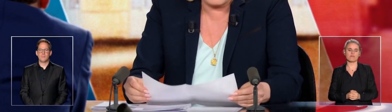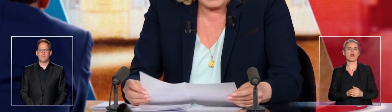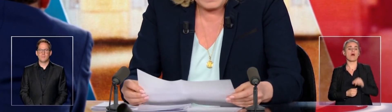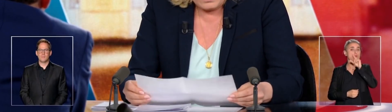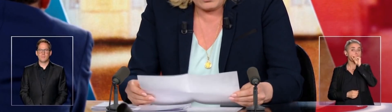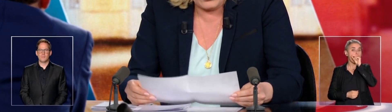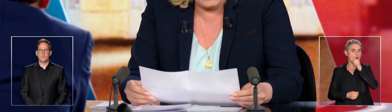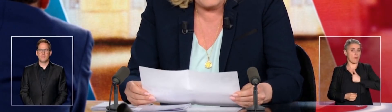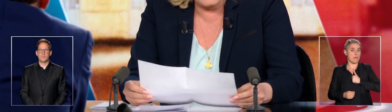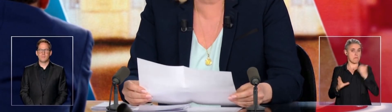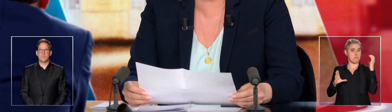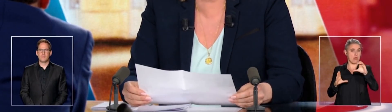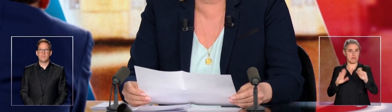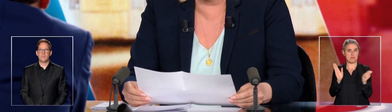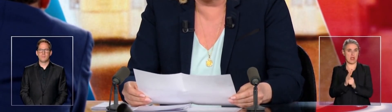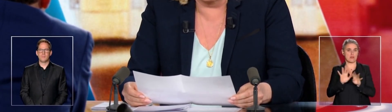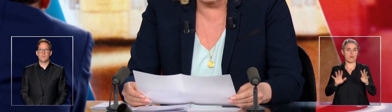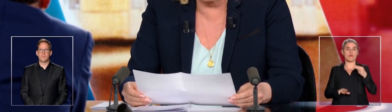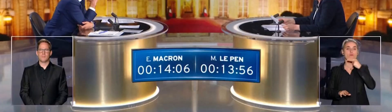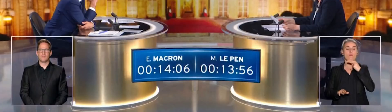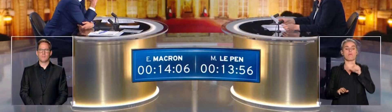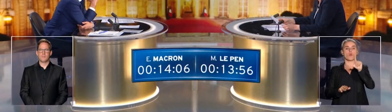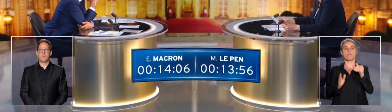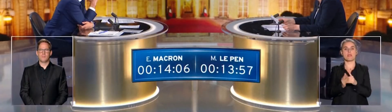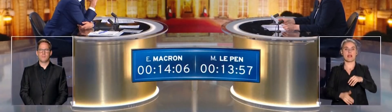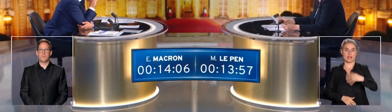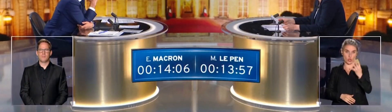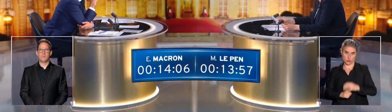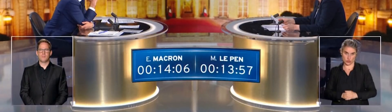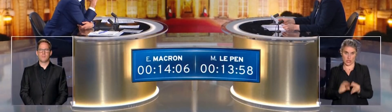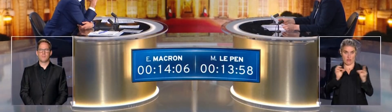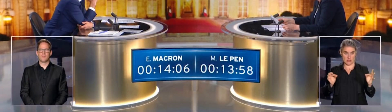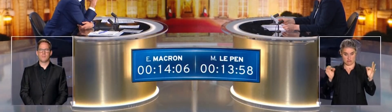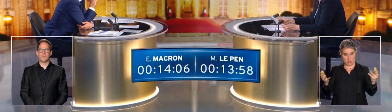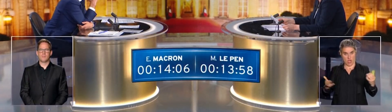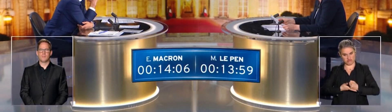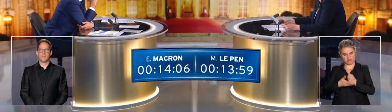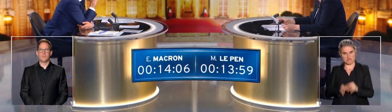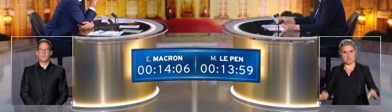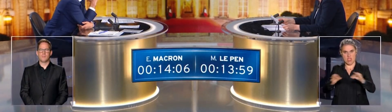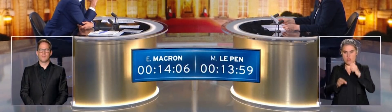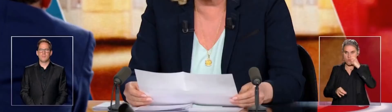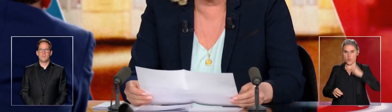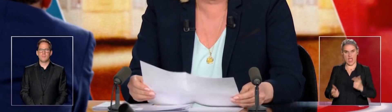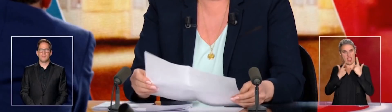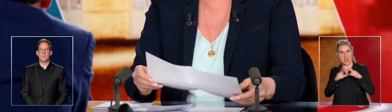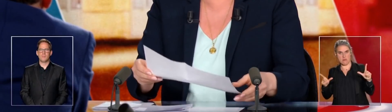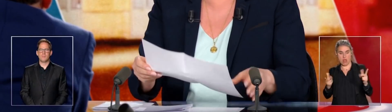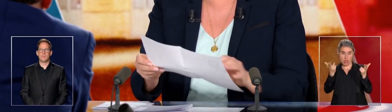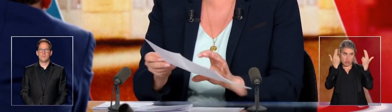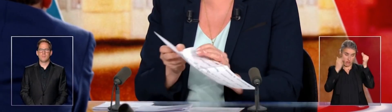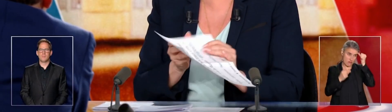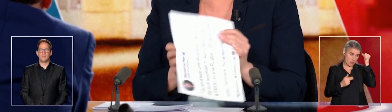j'avais fait le 9 novembre 2014 je soutiens une ukraine libre qu'ils ne soient soumises ni aux états unis ni